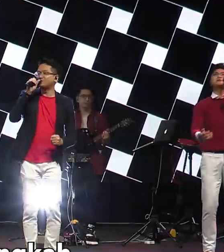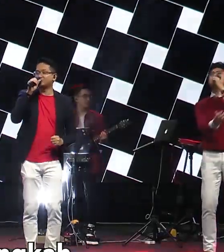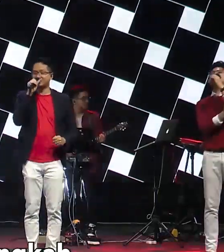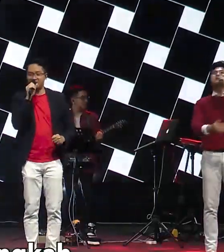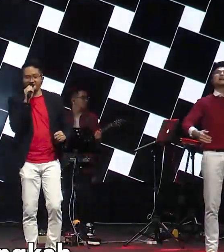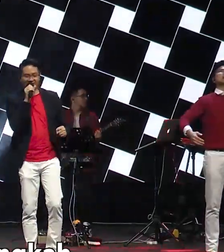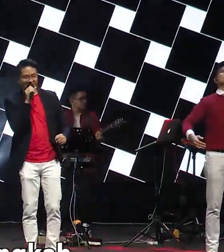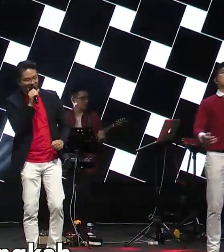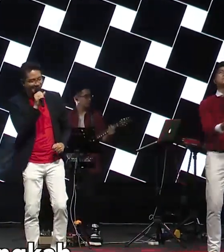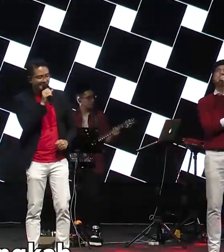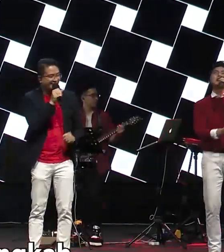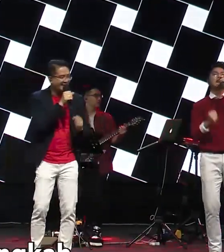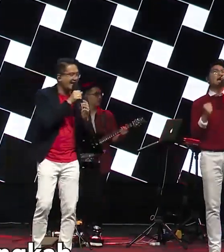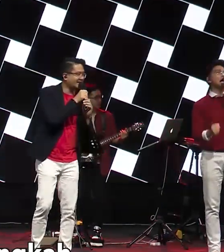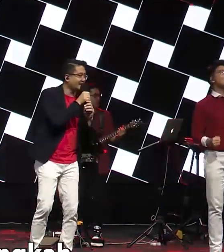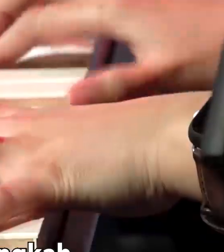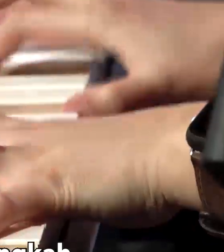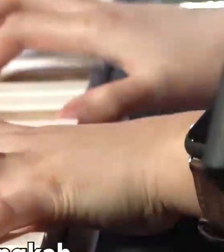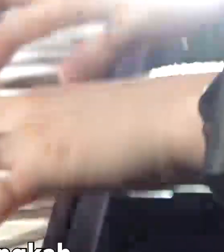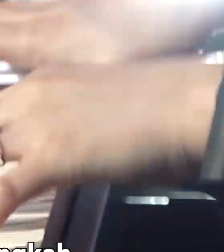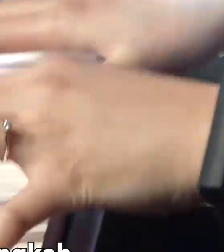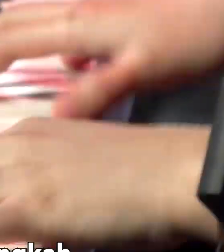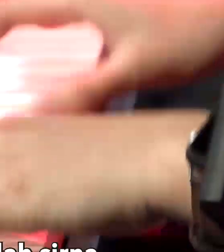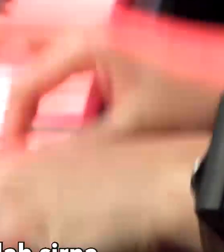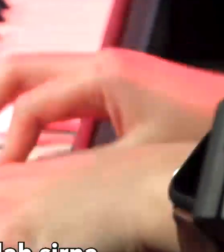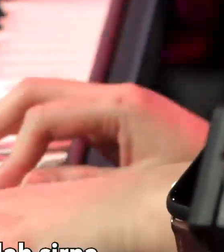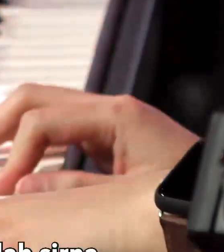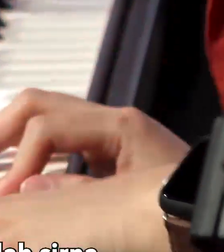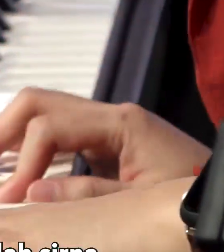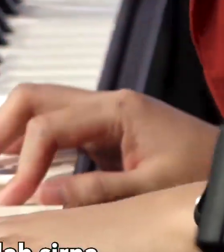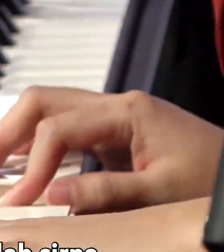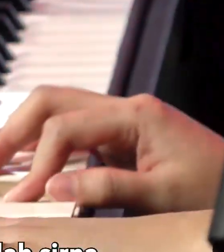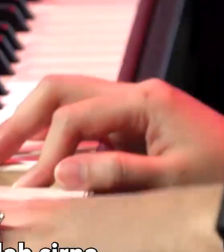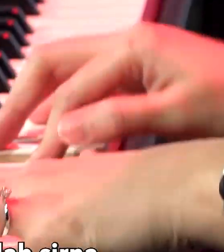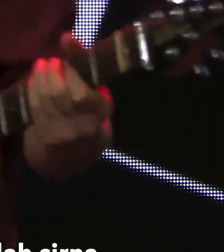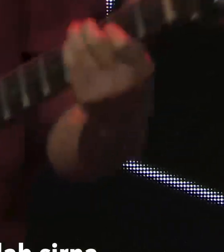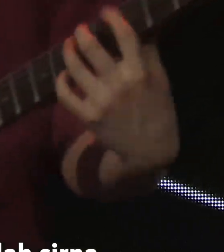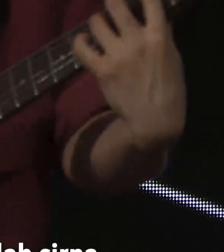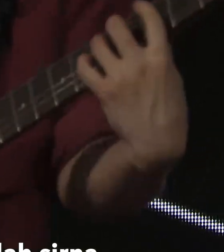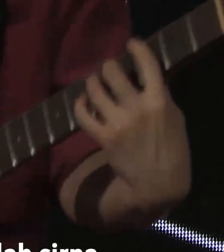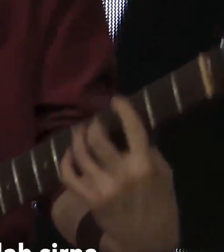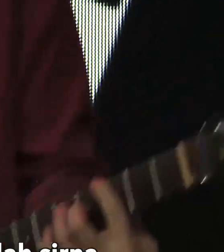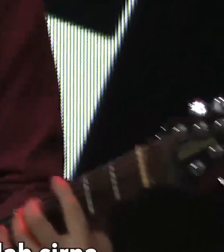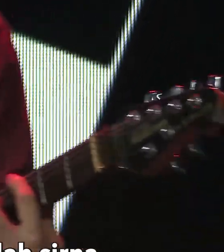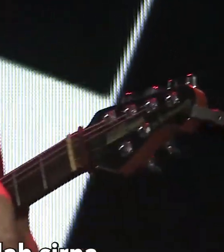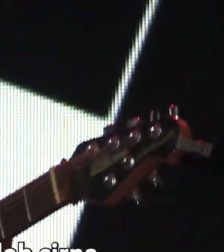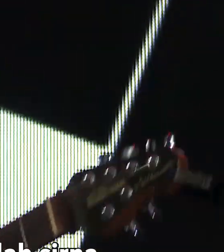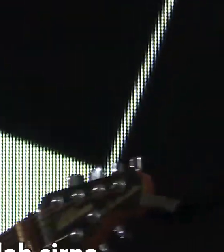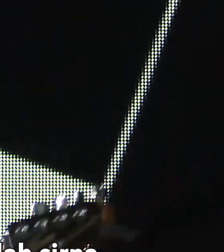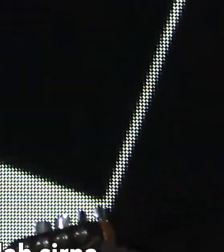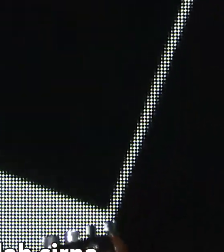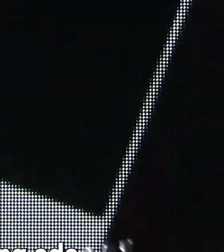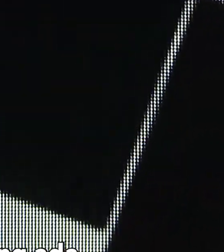Maju bersama kita melangkah, nyalakan harapan yang telah